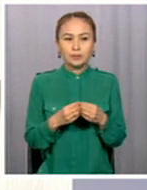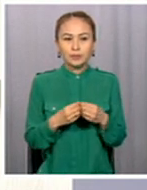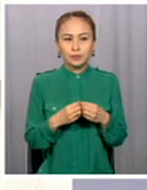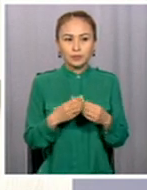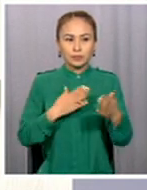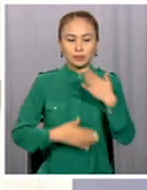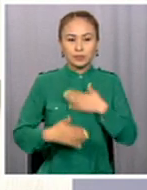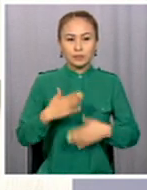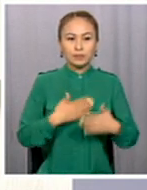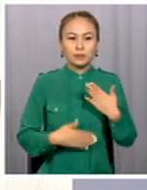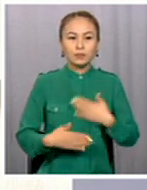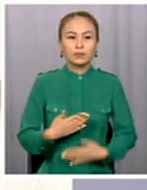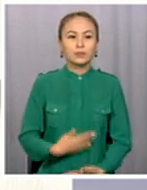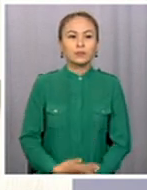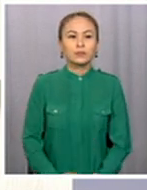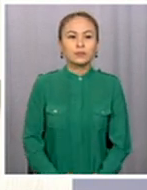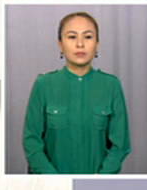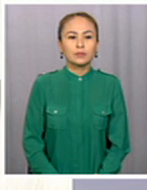қуантамын.